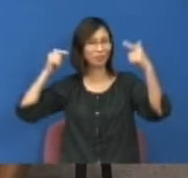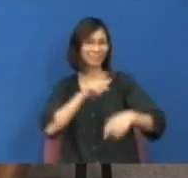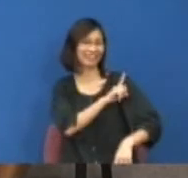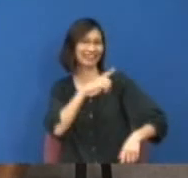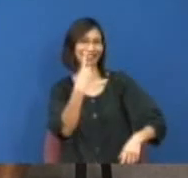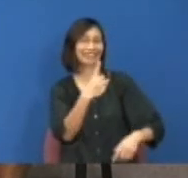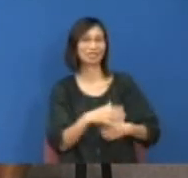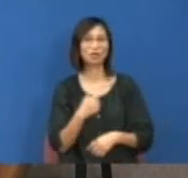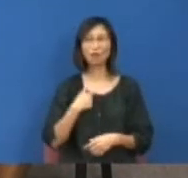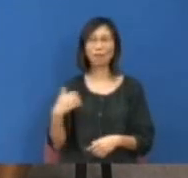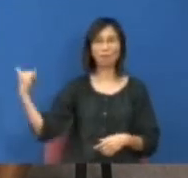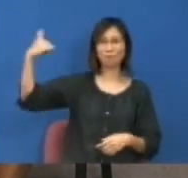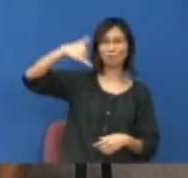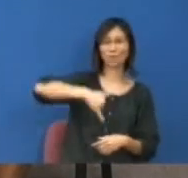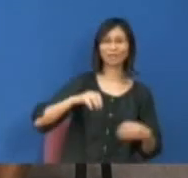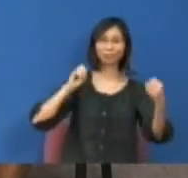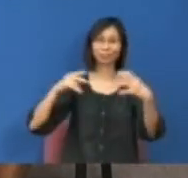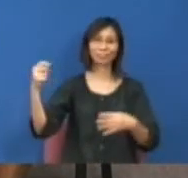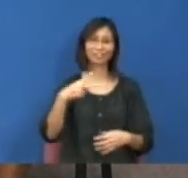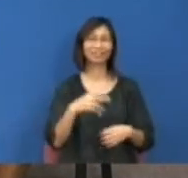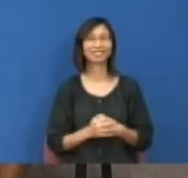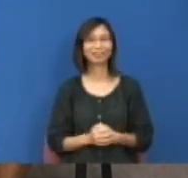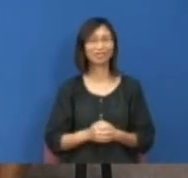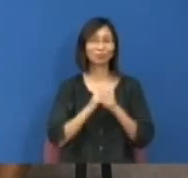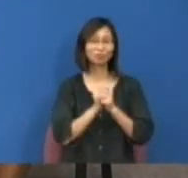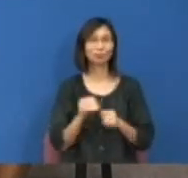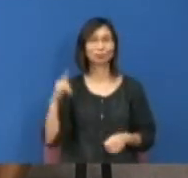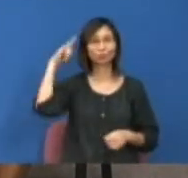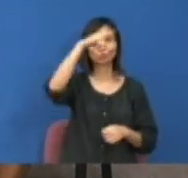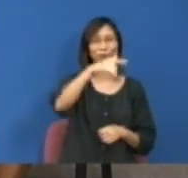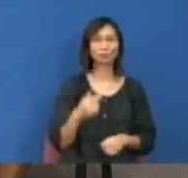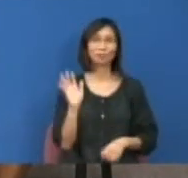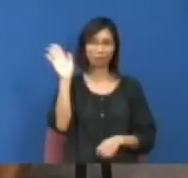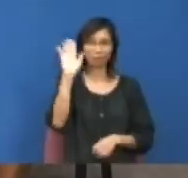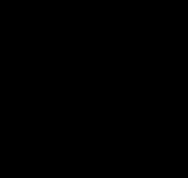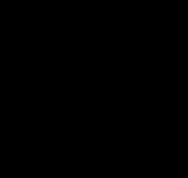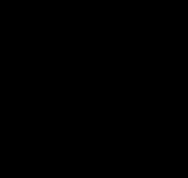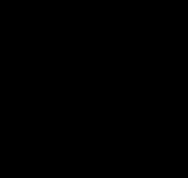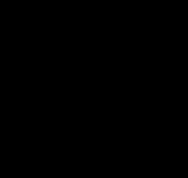咁、okay. 我翻咗嚟再同大家傾啦。 好，祝長毛一路順風。好， 拜拜， 再見，拜拜。